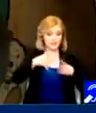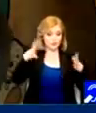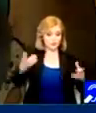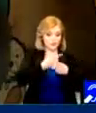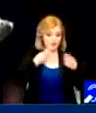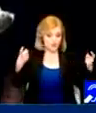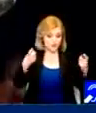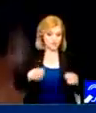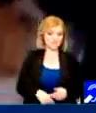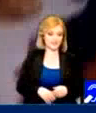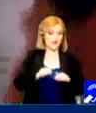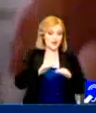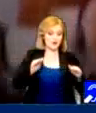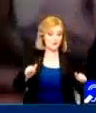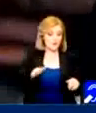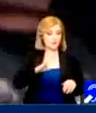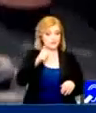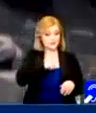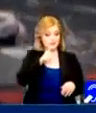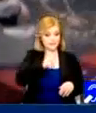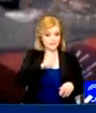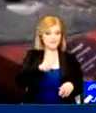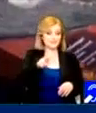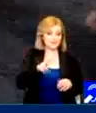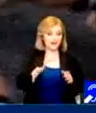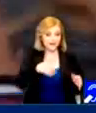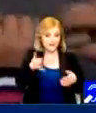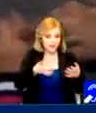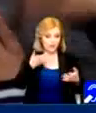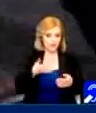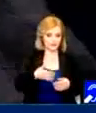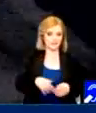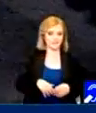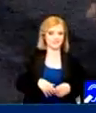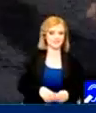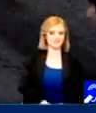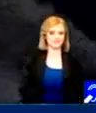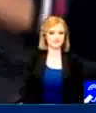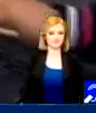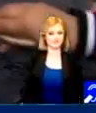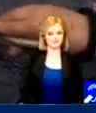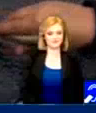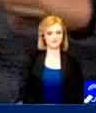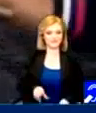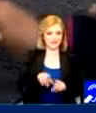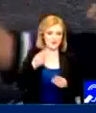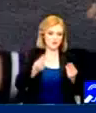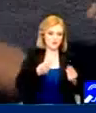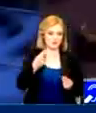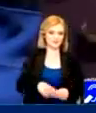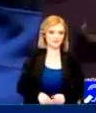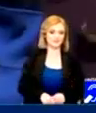finally catching up. Copiii pot să experimenteze rolul de arheologi și pot descoperi fosile pentru a vedea dacă au aparținut lupilor